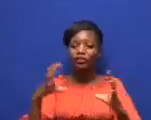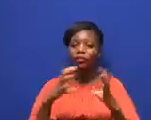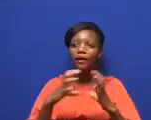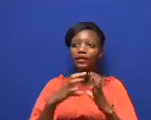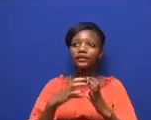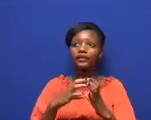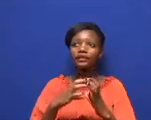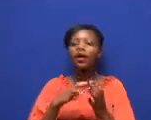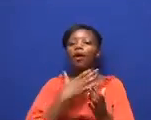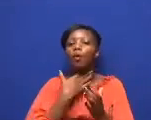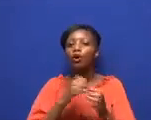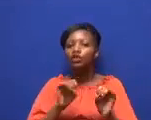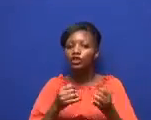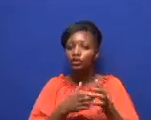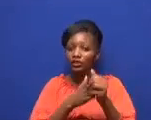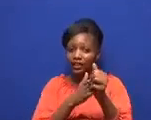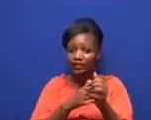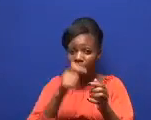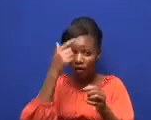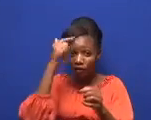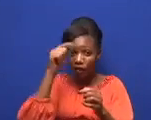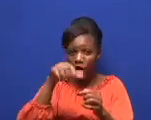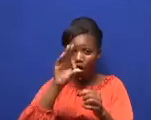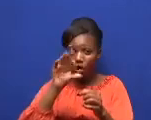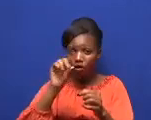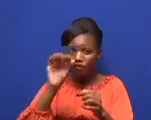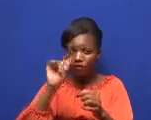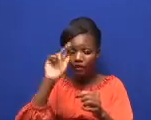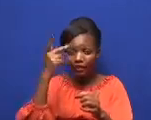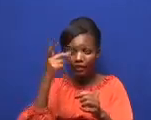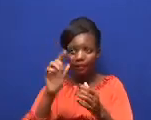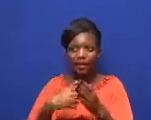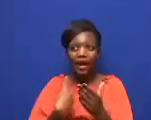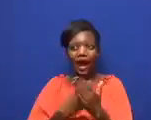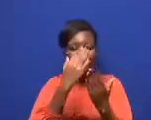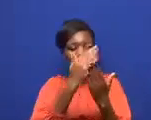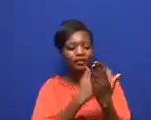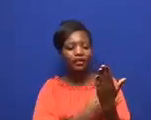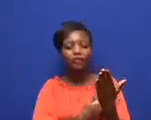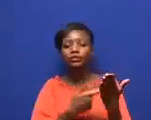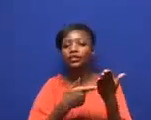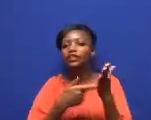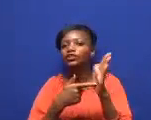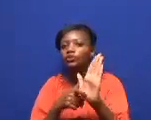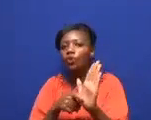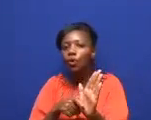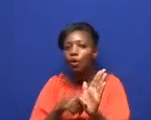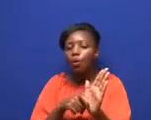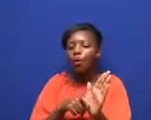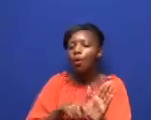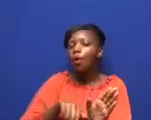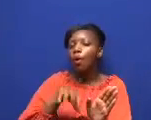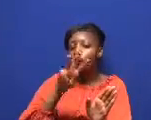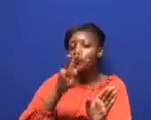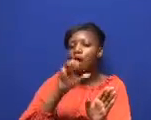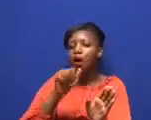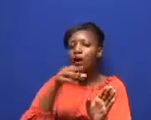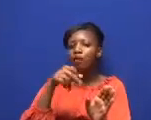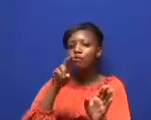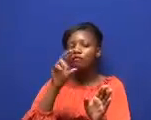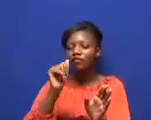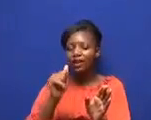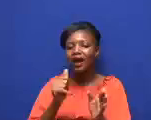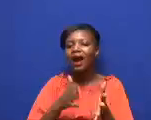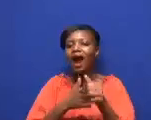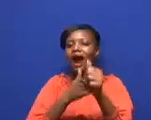mpya wa chama cha Ford Kenya. Katika orodha iliyoidhinisha mbunge wa Kandui Wafula wa Munyinyi, sasa ndiye kiongozi wa chama